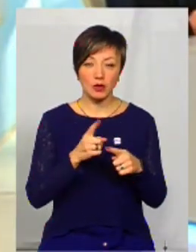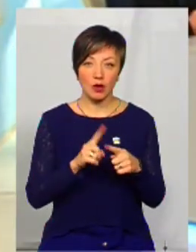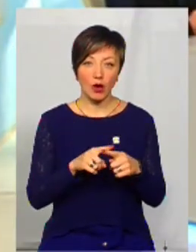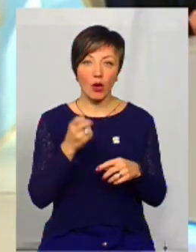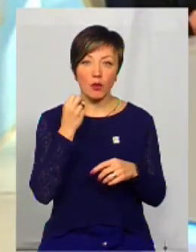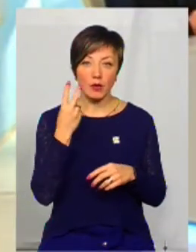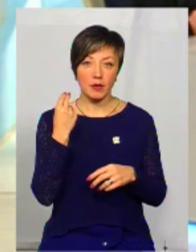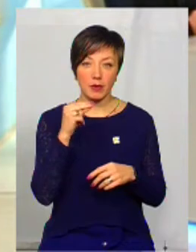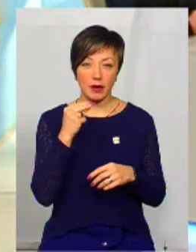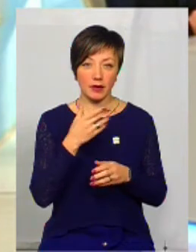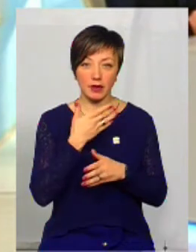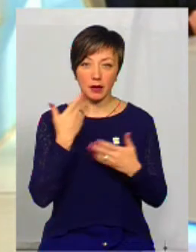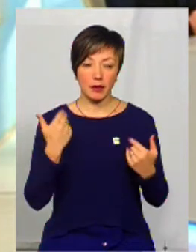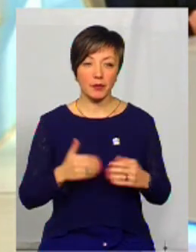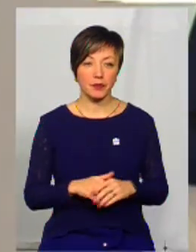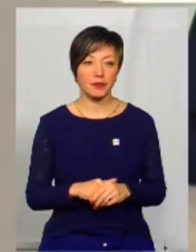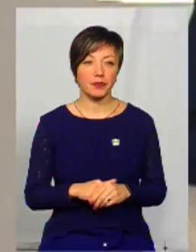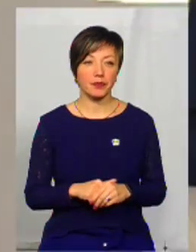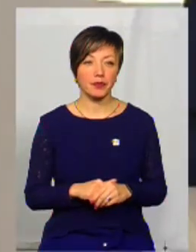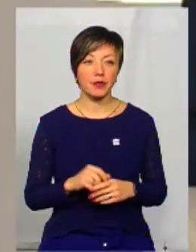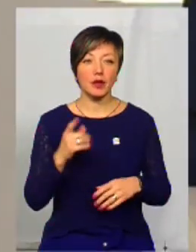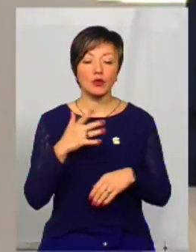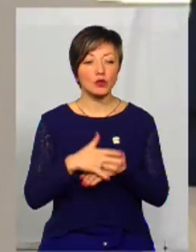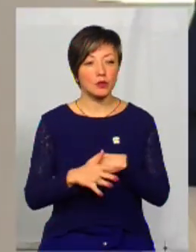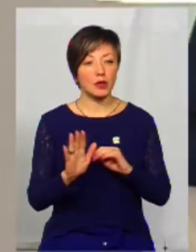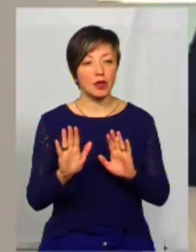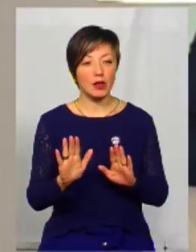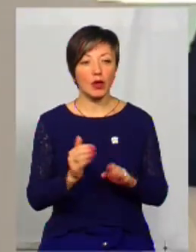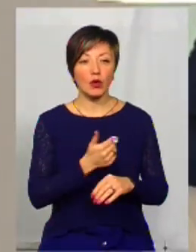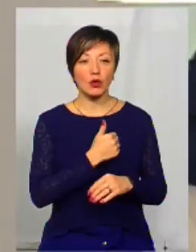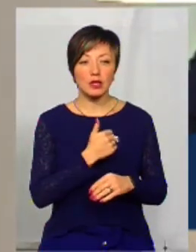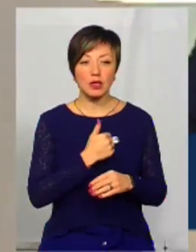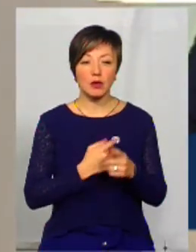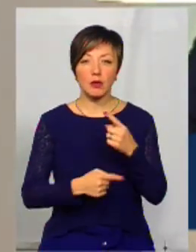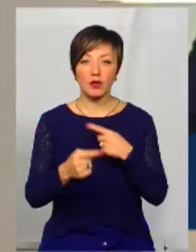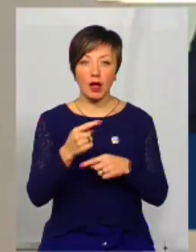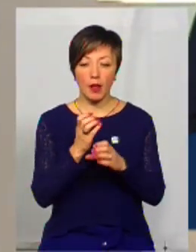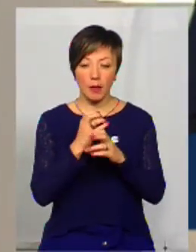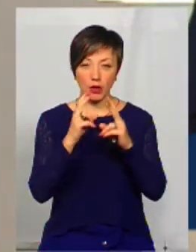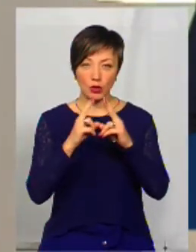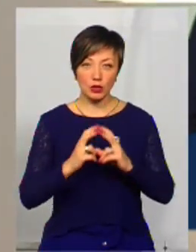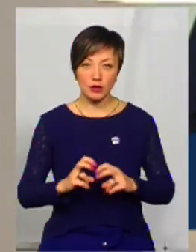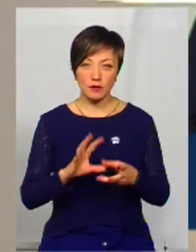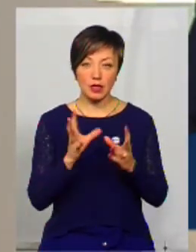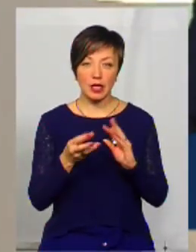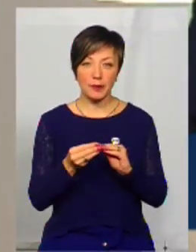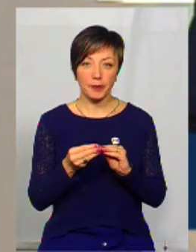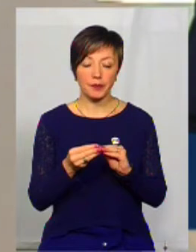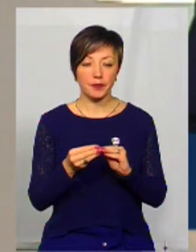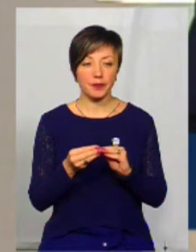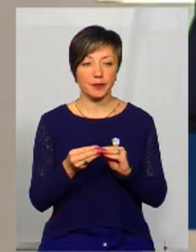обідньої перерви там немає. І то там немає. Зрозуміло. Ось хотів ще повернутися до лабораторних досліджень, взагалі до